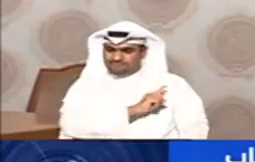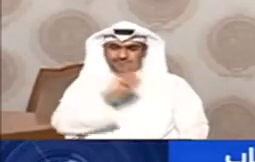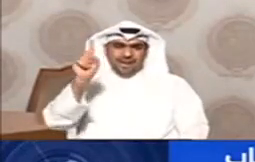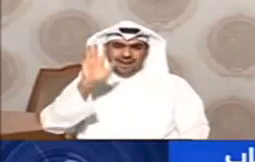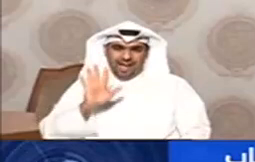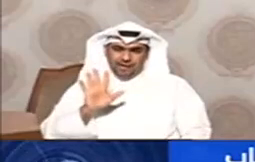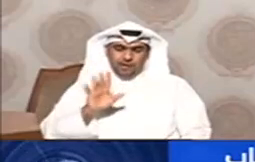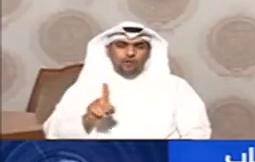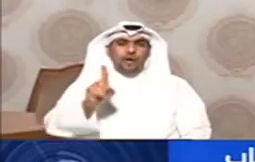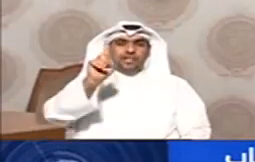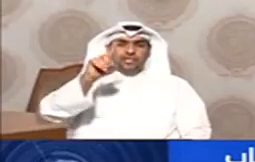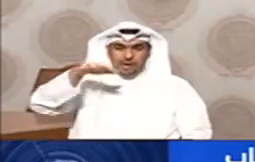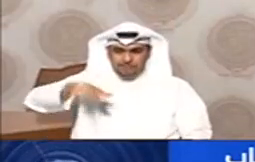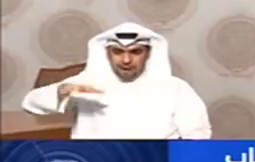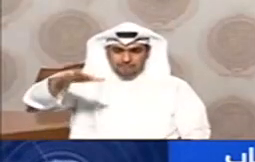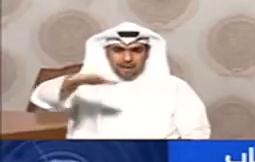العدل العرب